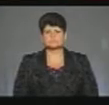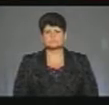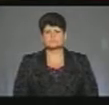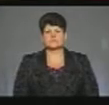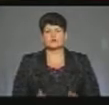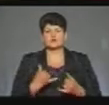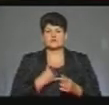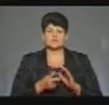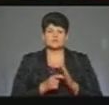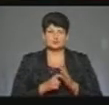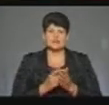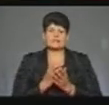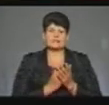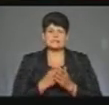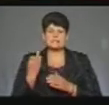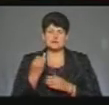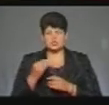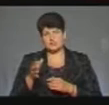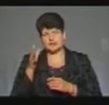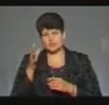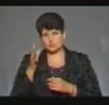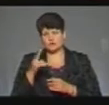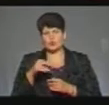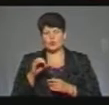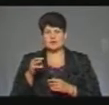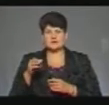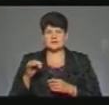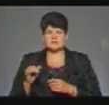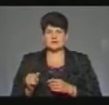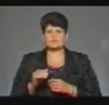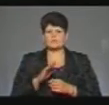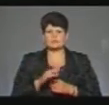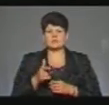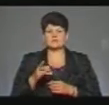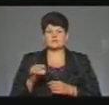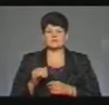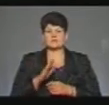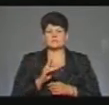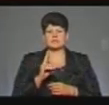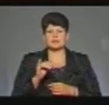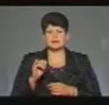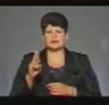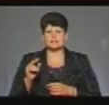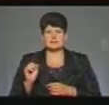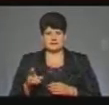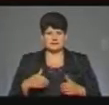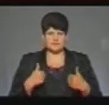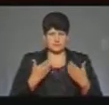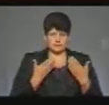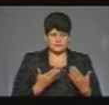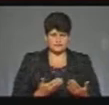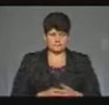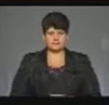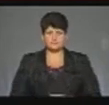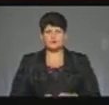У нас у студії зараз кандидат історичних наук, доцент ТНПУ імені Володимира Гнатюка Володимир Кіцик. Я вас вітаю. Я вас теж.